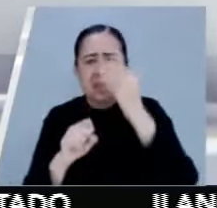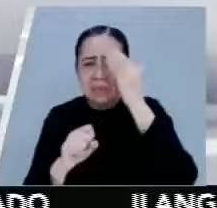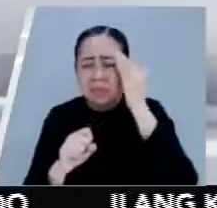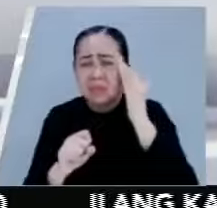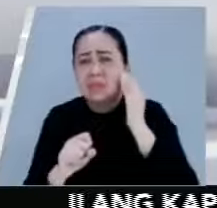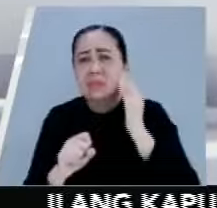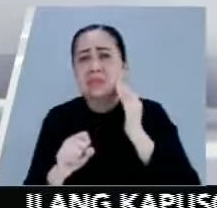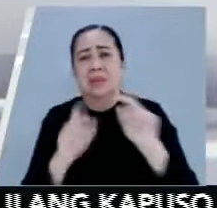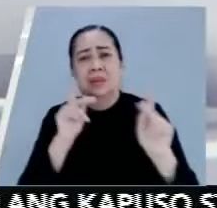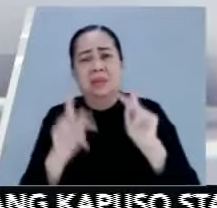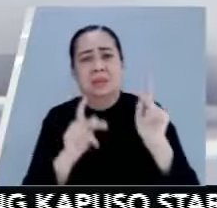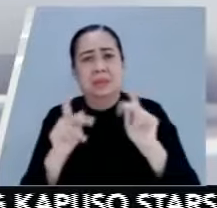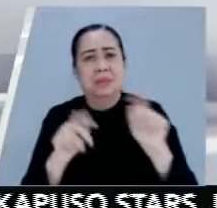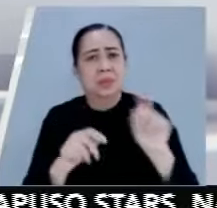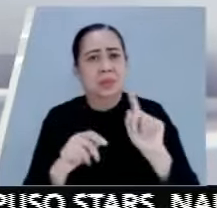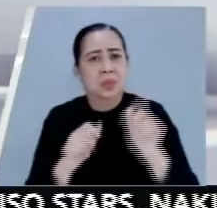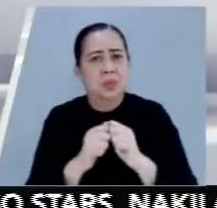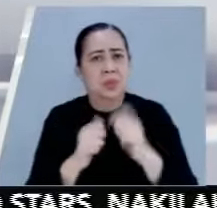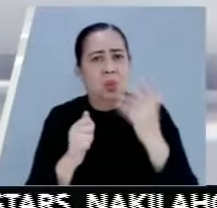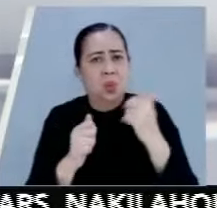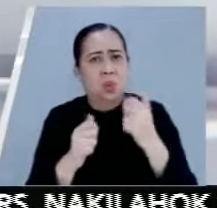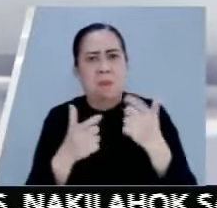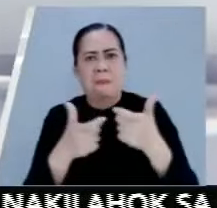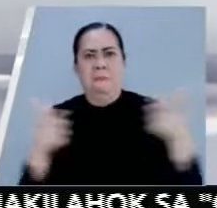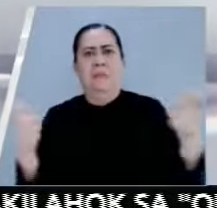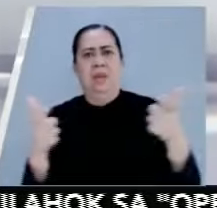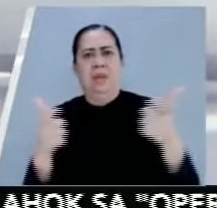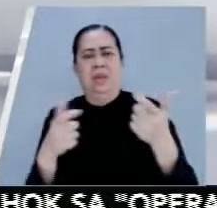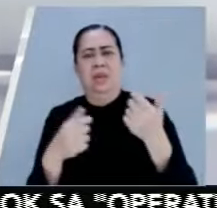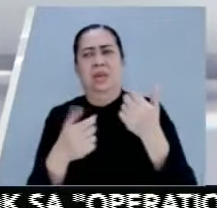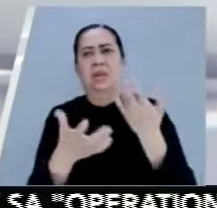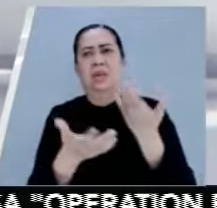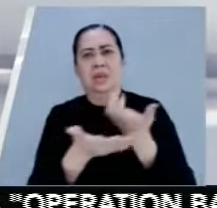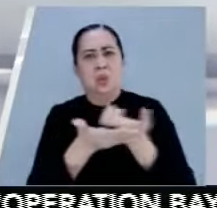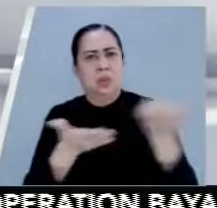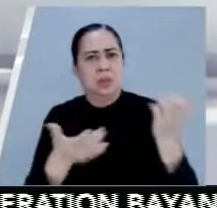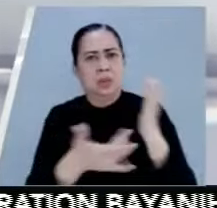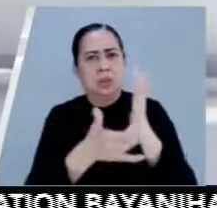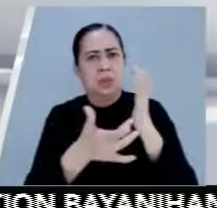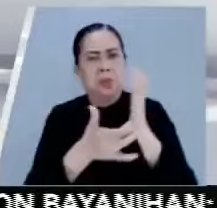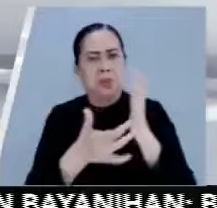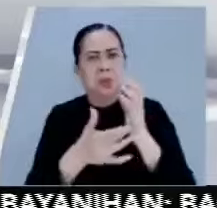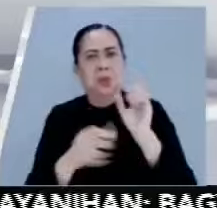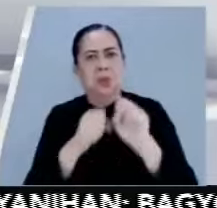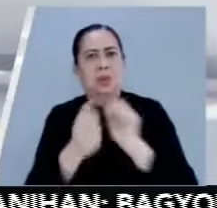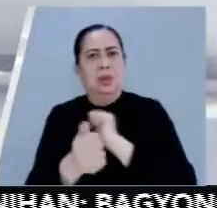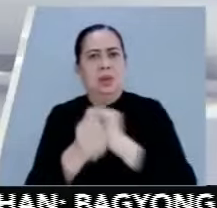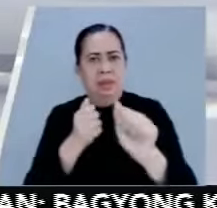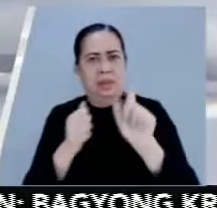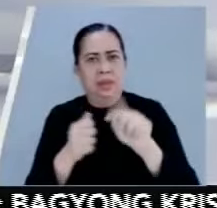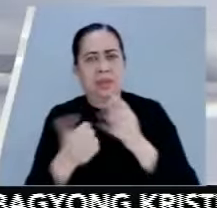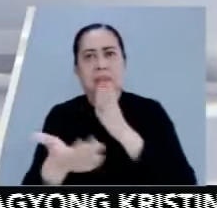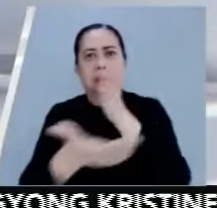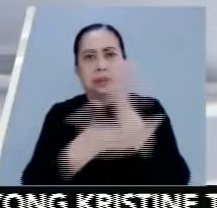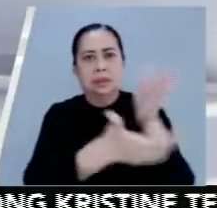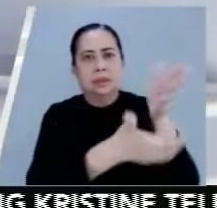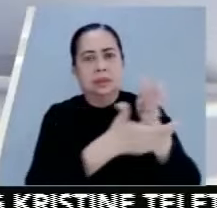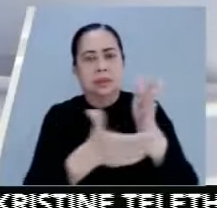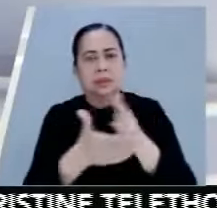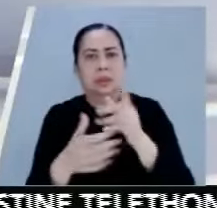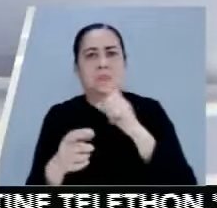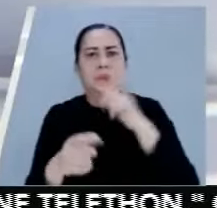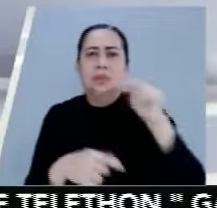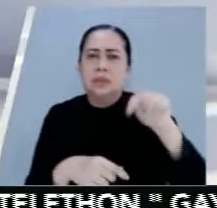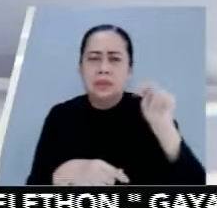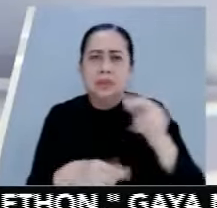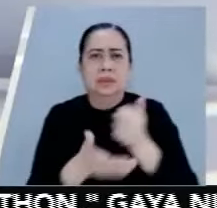kababayan ay mga malalaking equipment ang ipadala para makalusot doon sa mga unpossible areas ng maabot yung mga talagang nangangailangan ng tulong